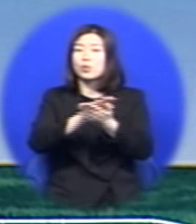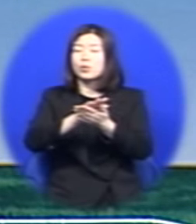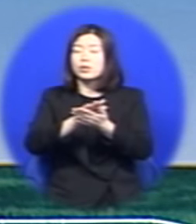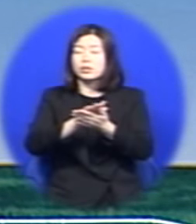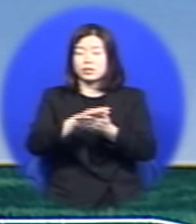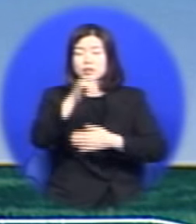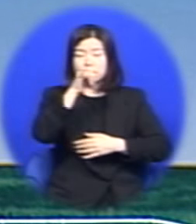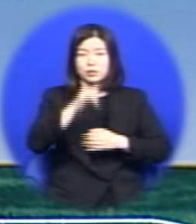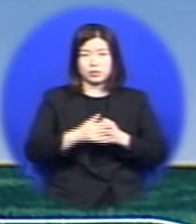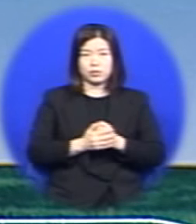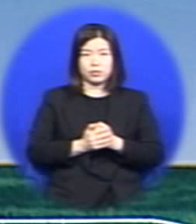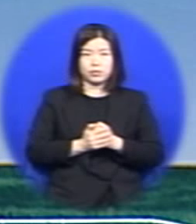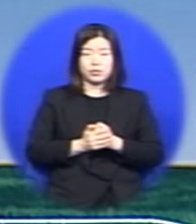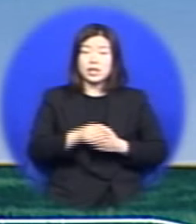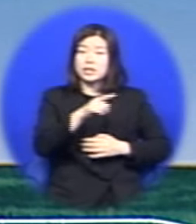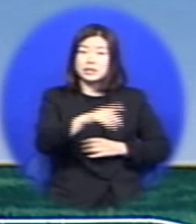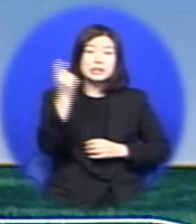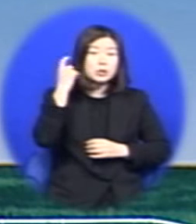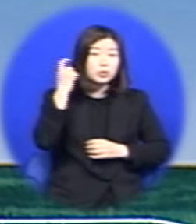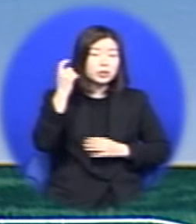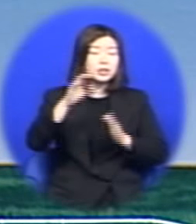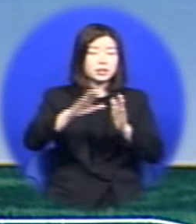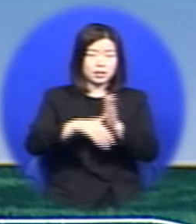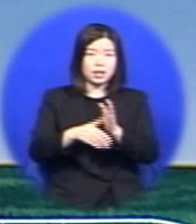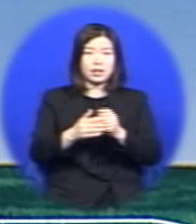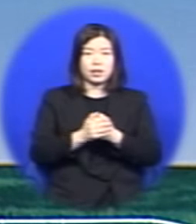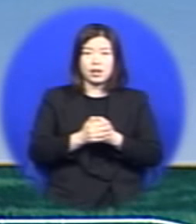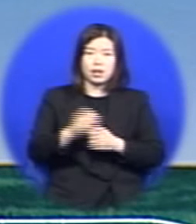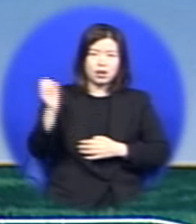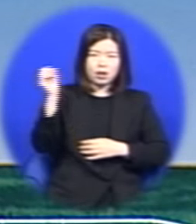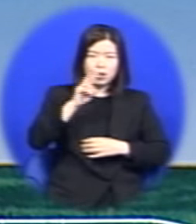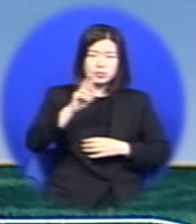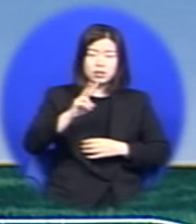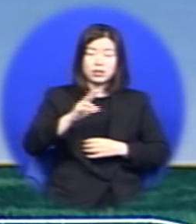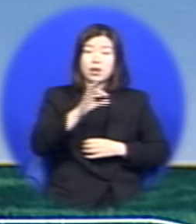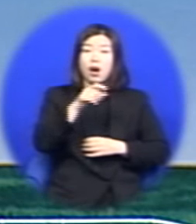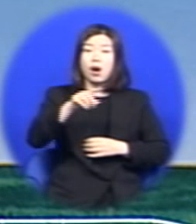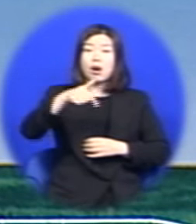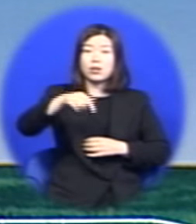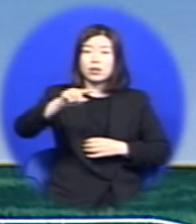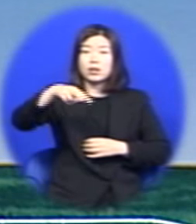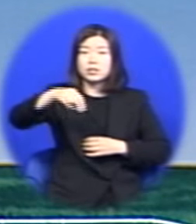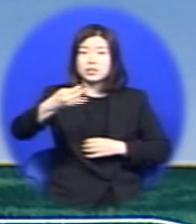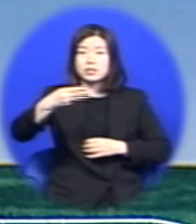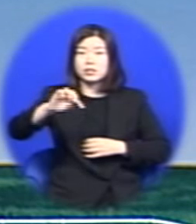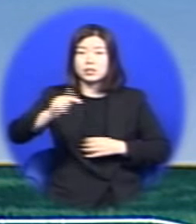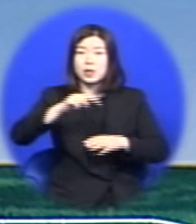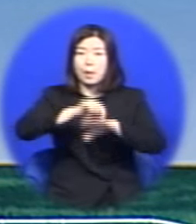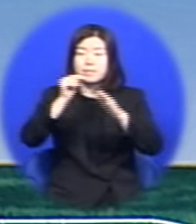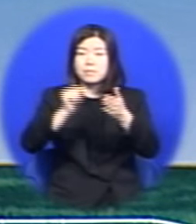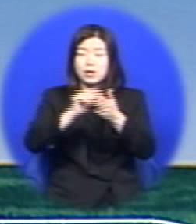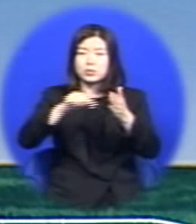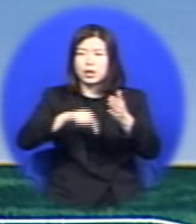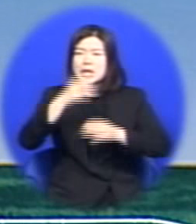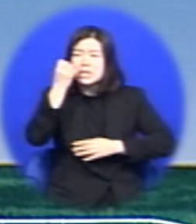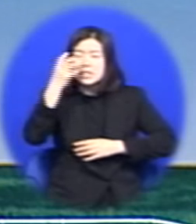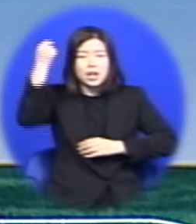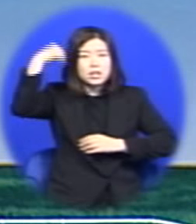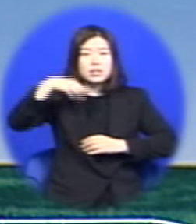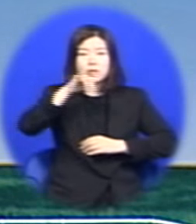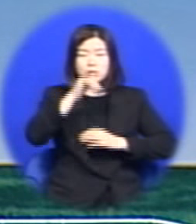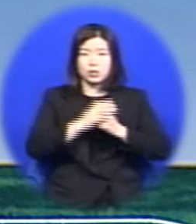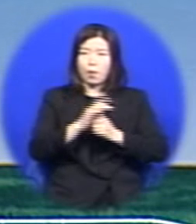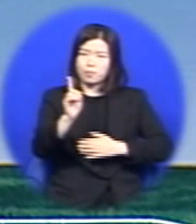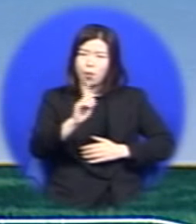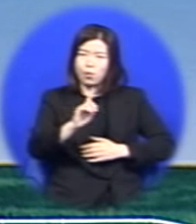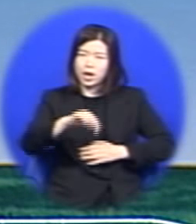들렸습니다. 그 소리를 들을 때 갑자기 어거스틴의 마음속에 이상한 느낌이 들었습니다.